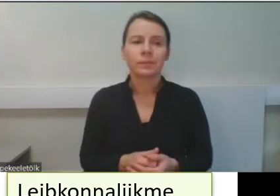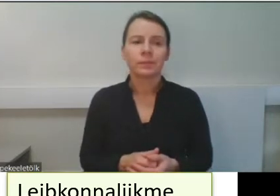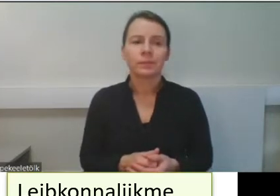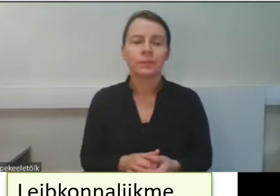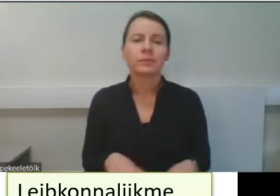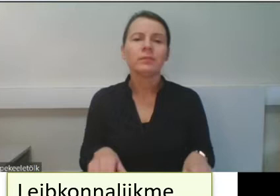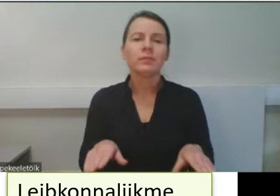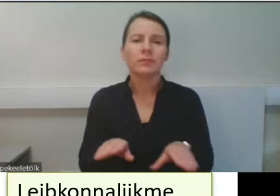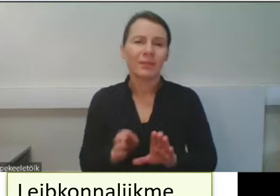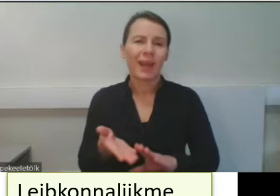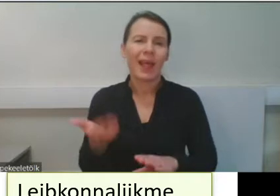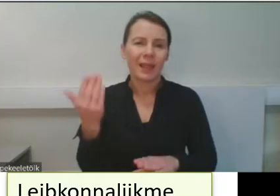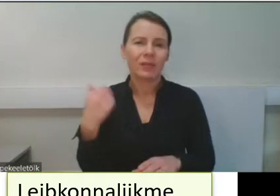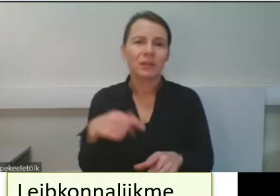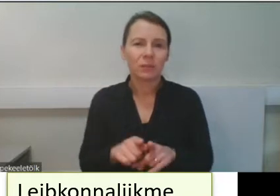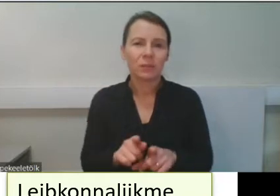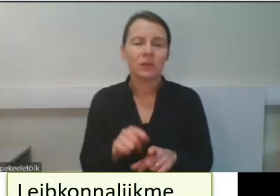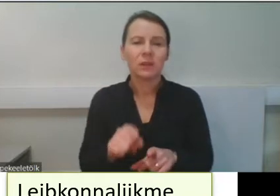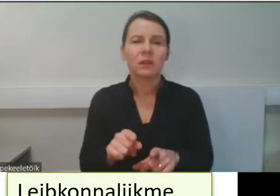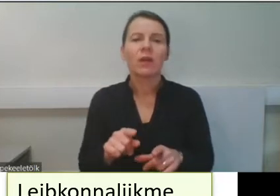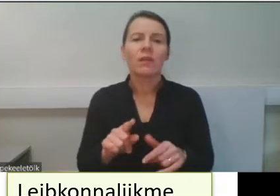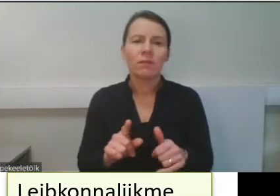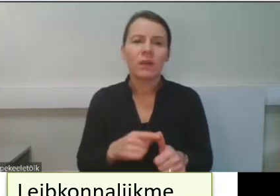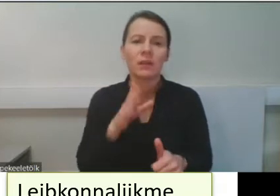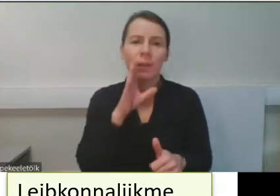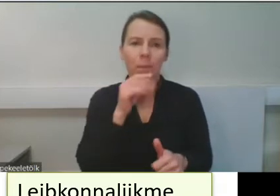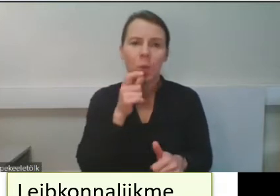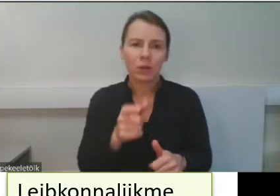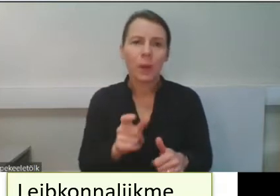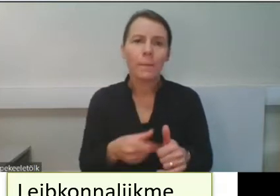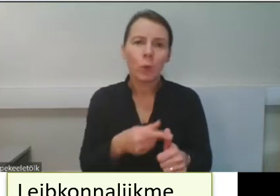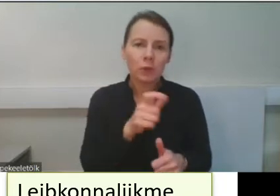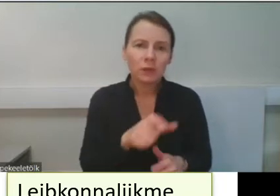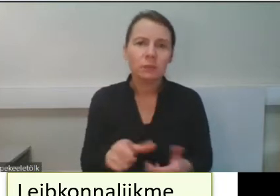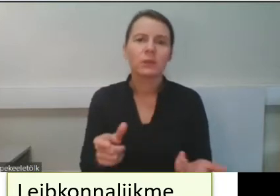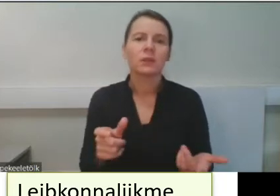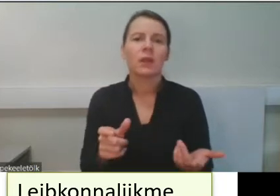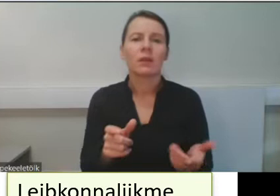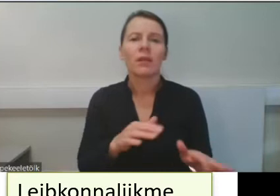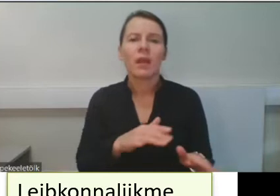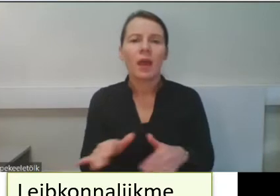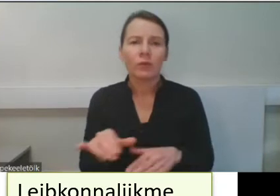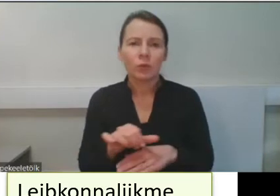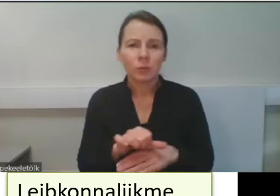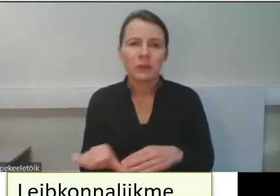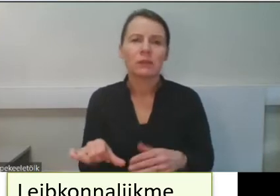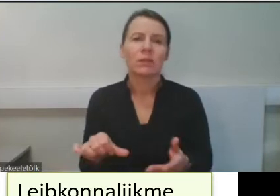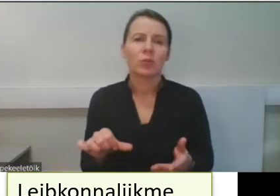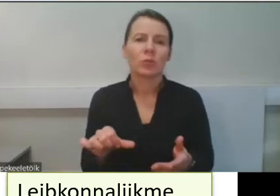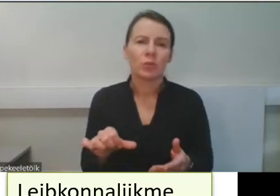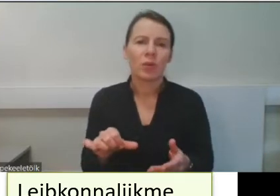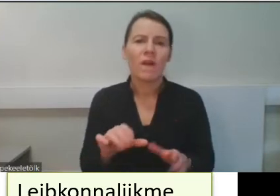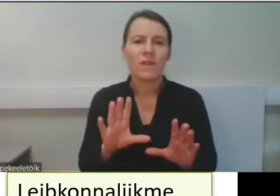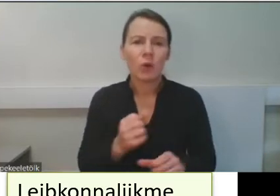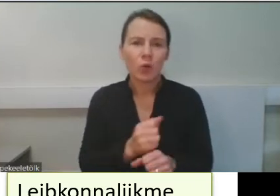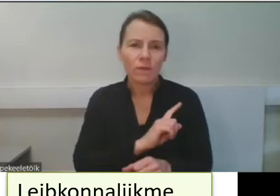leibkondades siis üle 1500 euro aastas . tegevuspiiranguga inimeste seas siis veidi